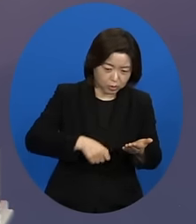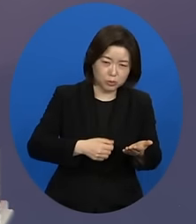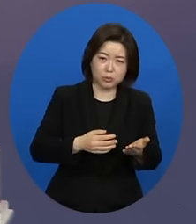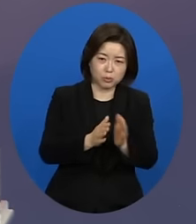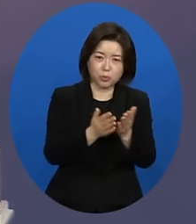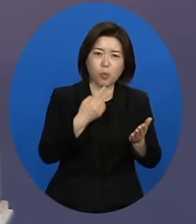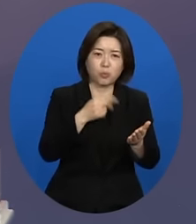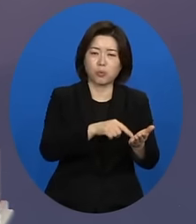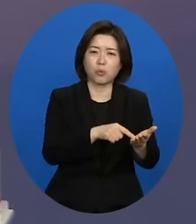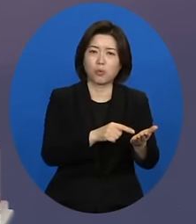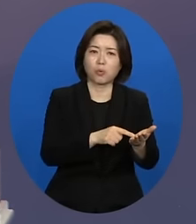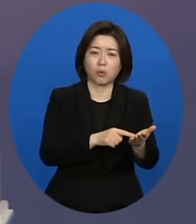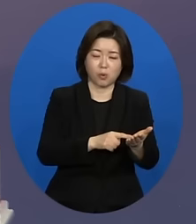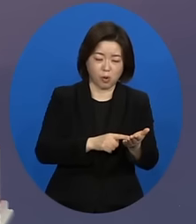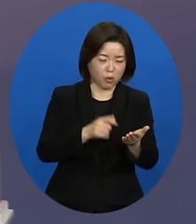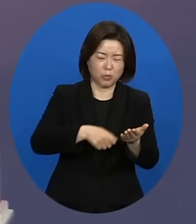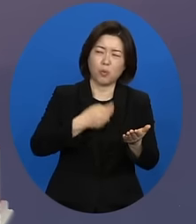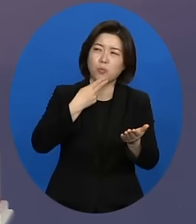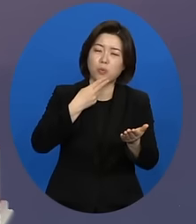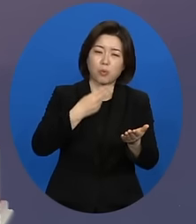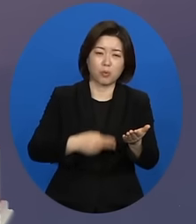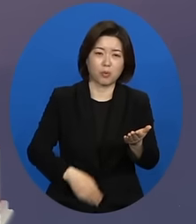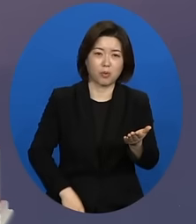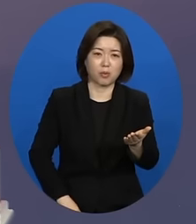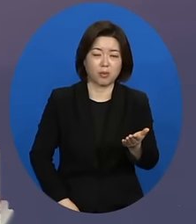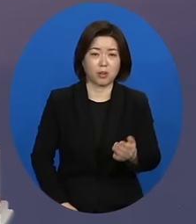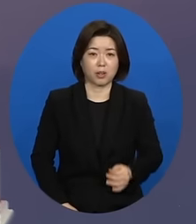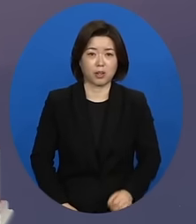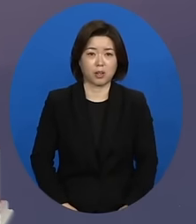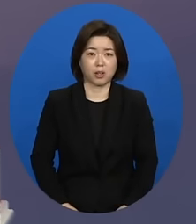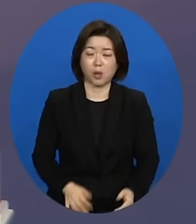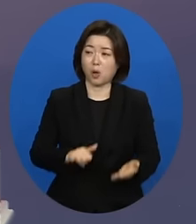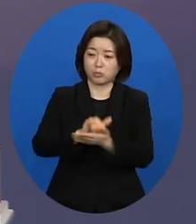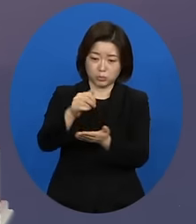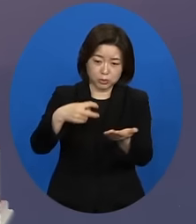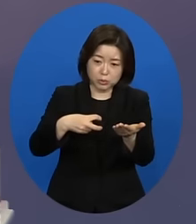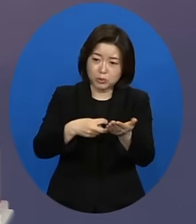비자는 뭐 말도 못 하겠고요. 비행기 표는요.